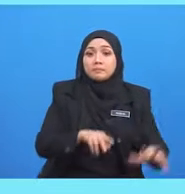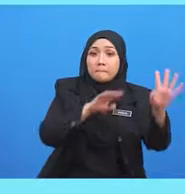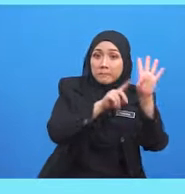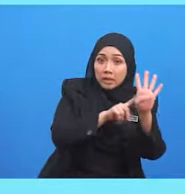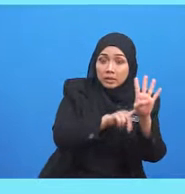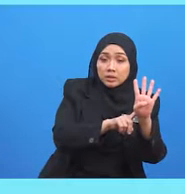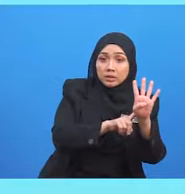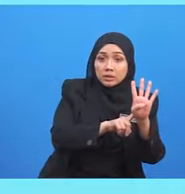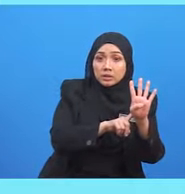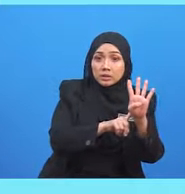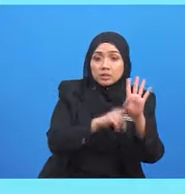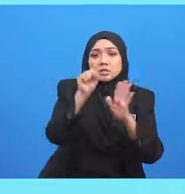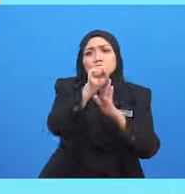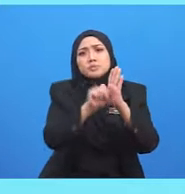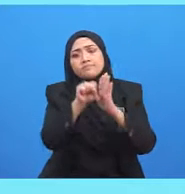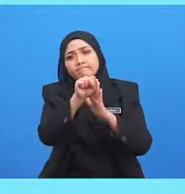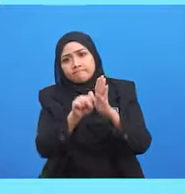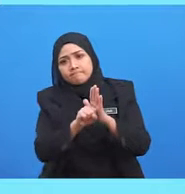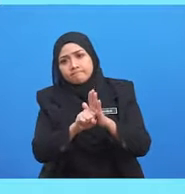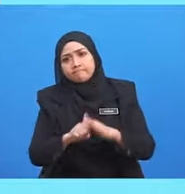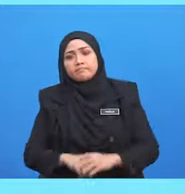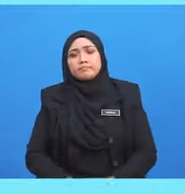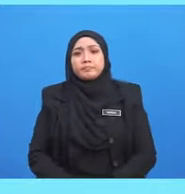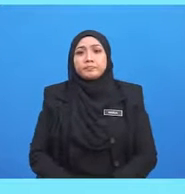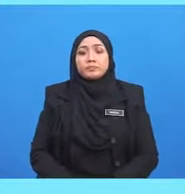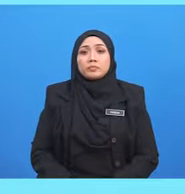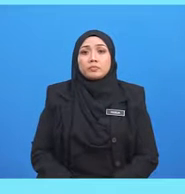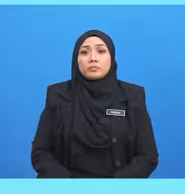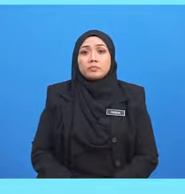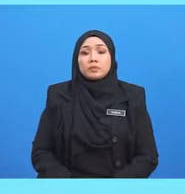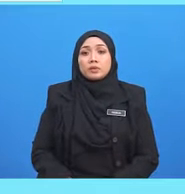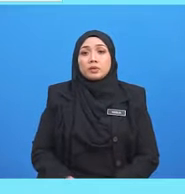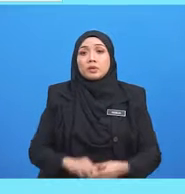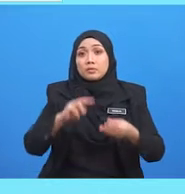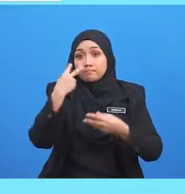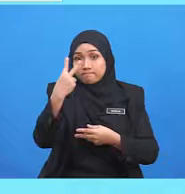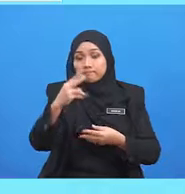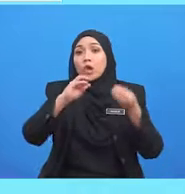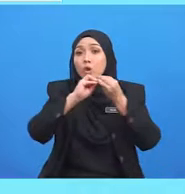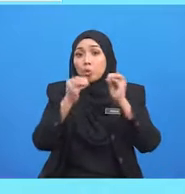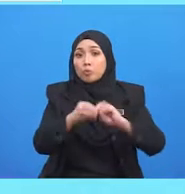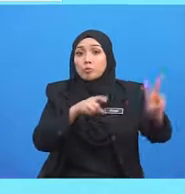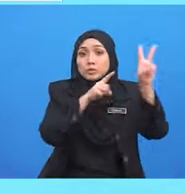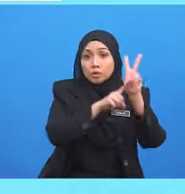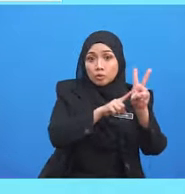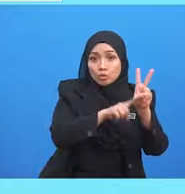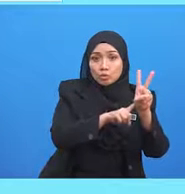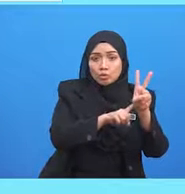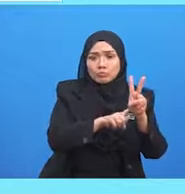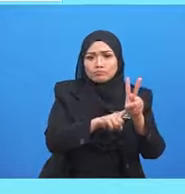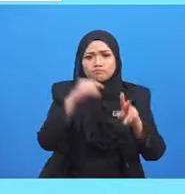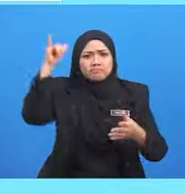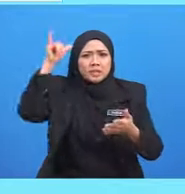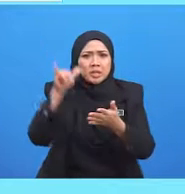akhir, as-syari'at, iaitu syari'at. Pertama, aspek uluhiyah. Apakah